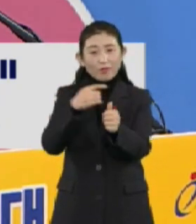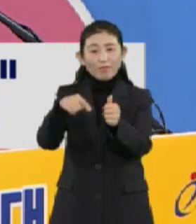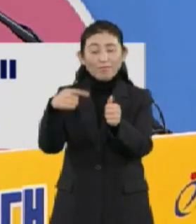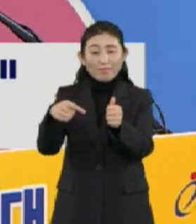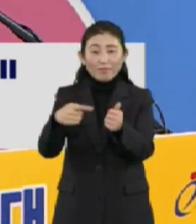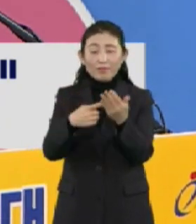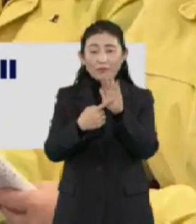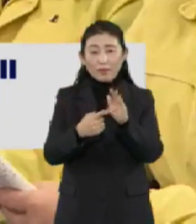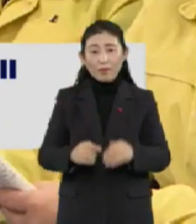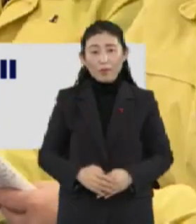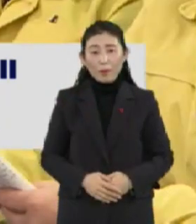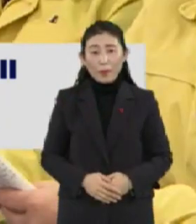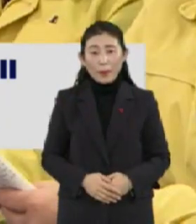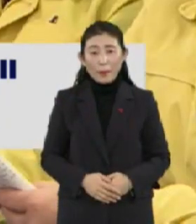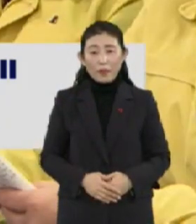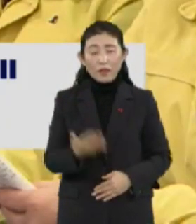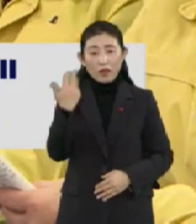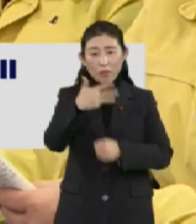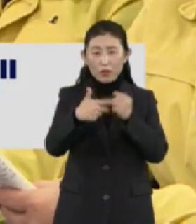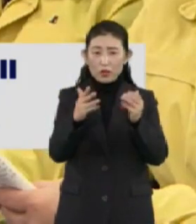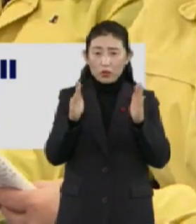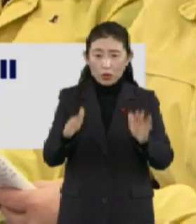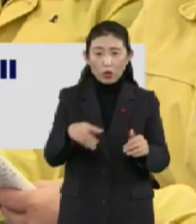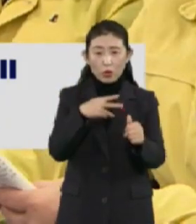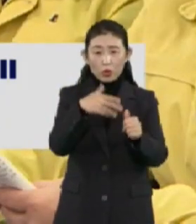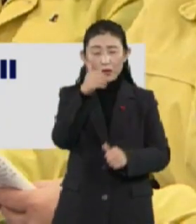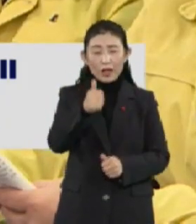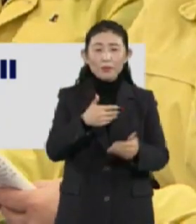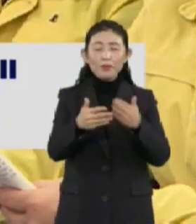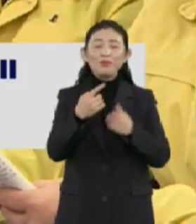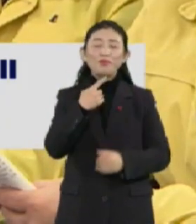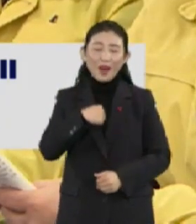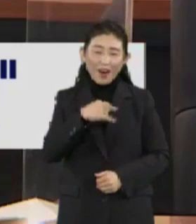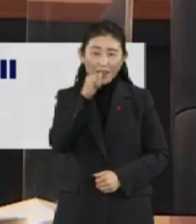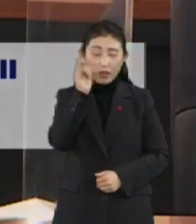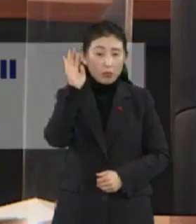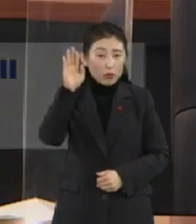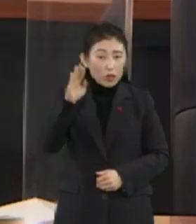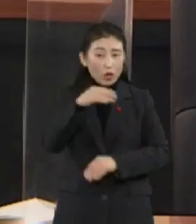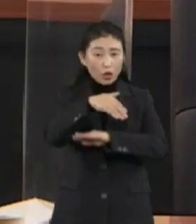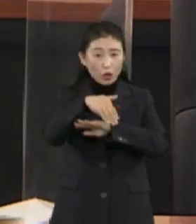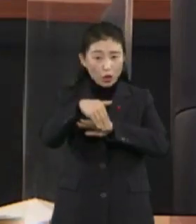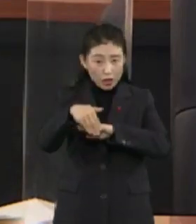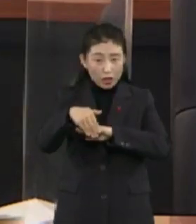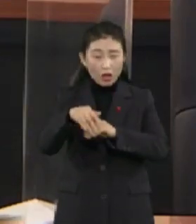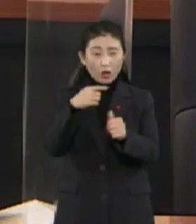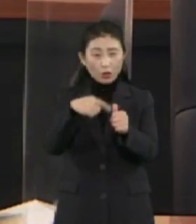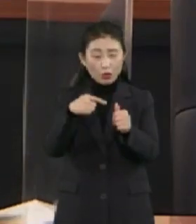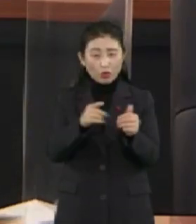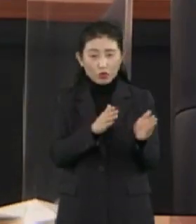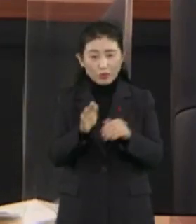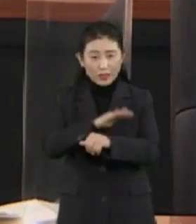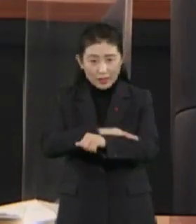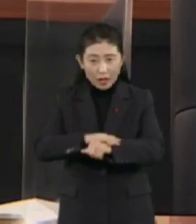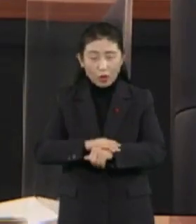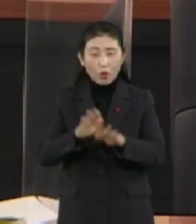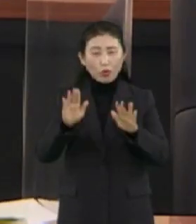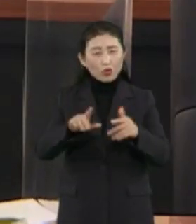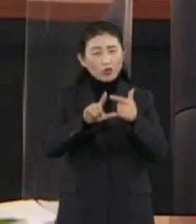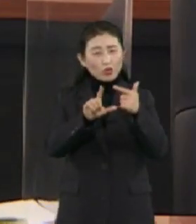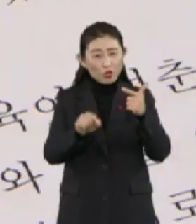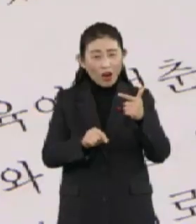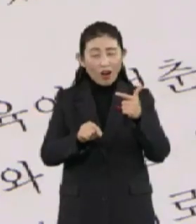지향하겠다고 밝혔습니다. 또 지난 8년간 교육감 경험을 토대로 미래 교육을 준비해 나갈 것이라는 말로 오는